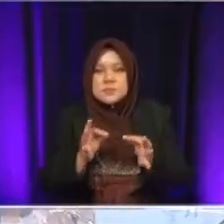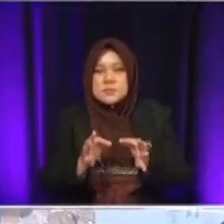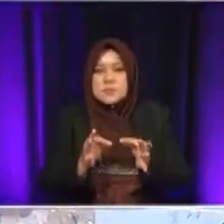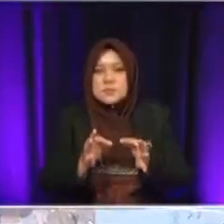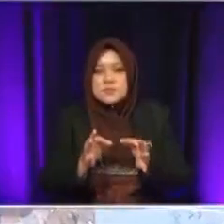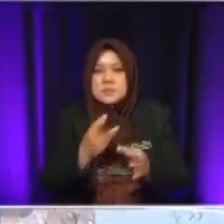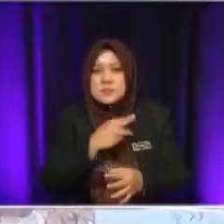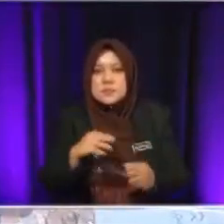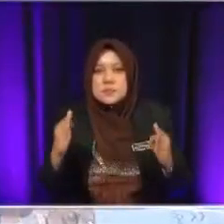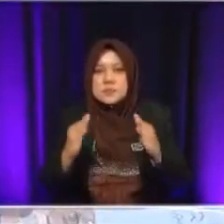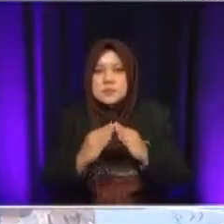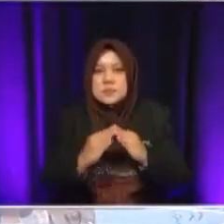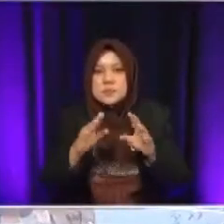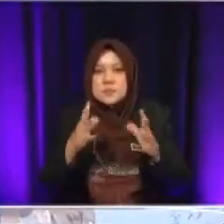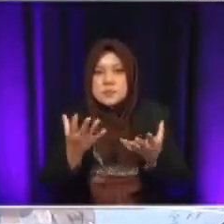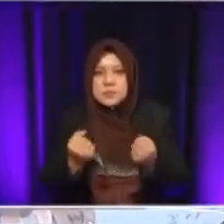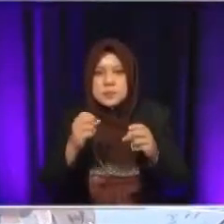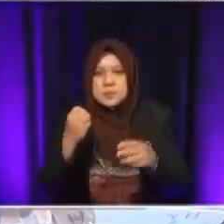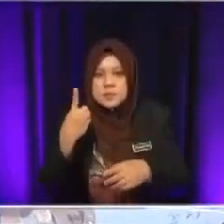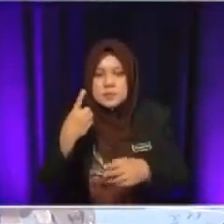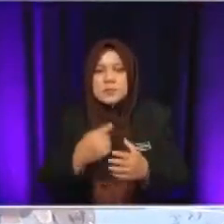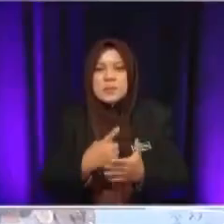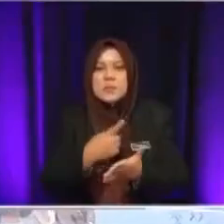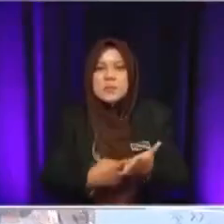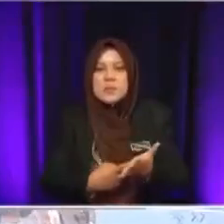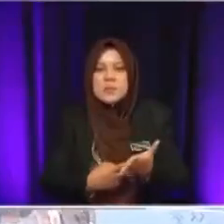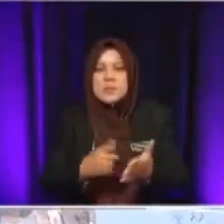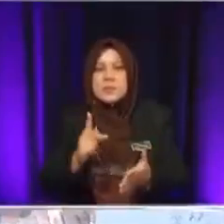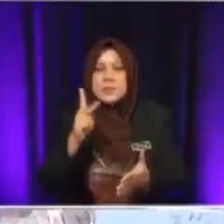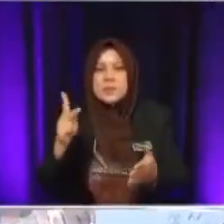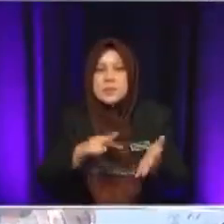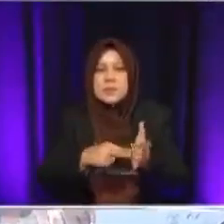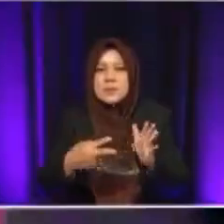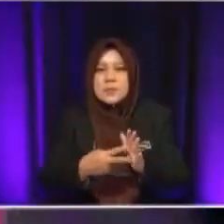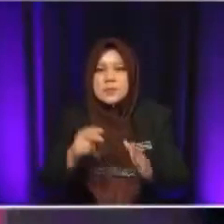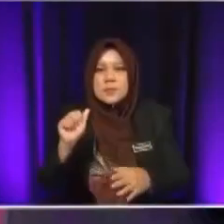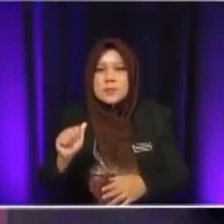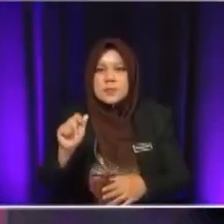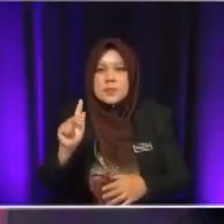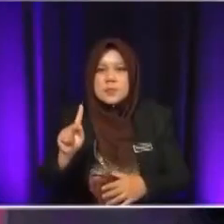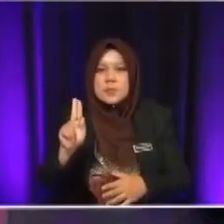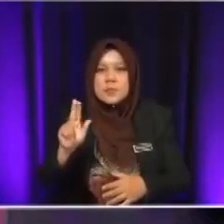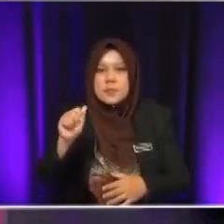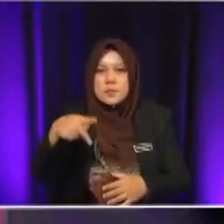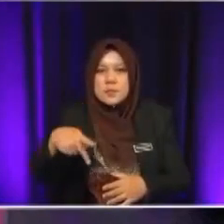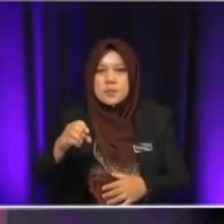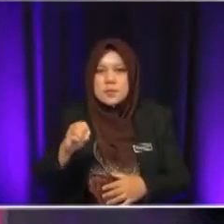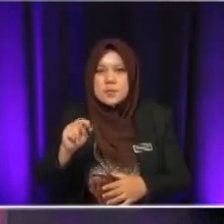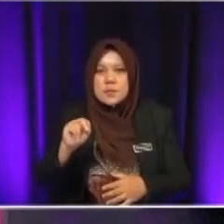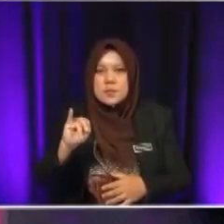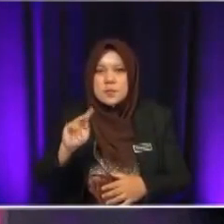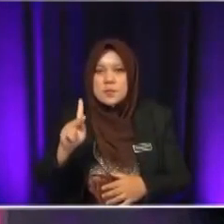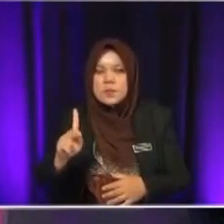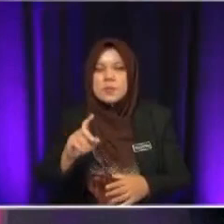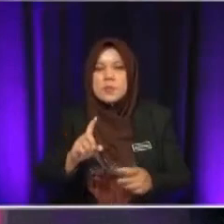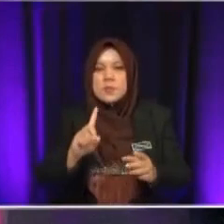rumah kan cikgu yang nak faham lagi, kawan-kawan saya nak faham apa sebenarnya yang dimasukkan dengan aquaponik ni dengan lebih mendalam lagi. Mana mereka boleh